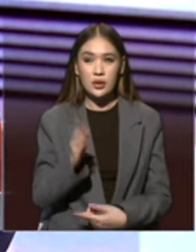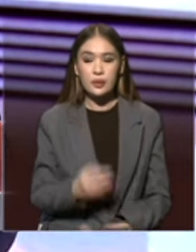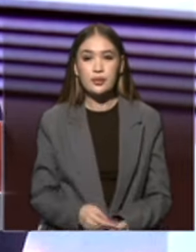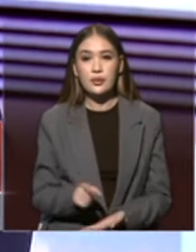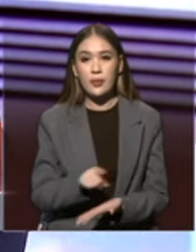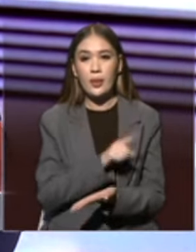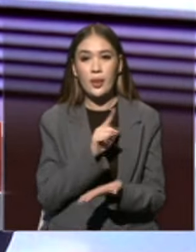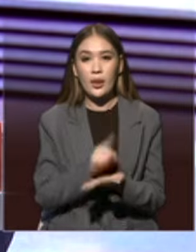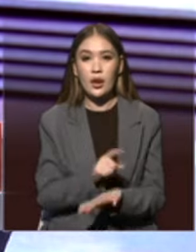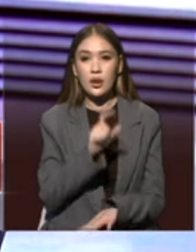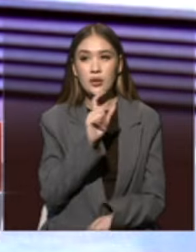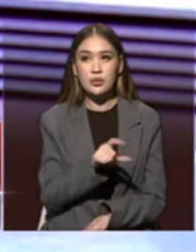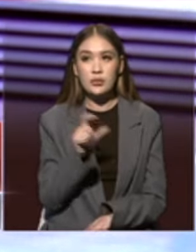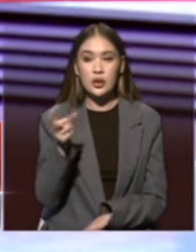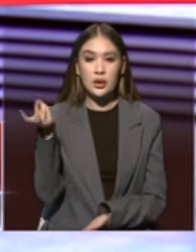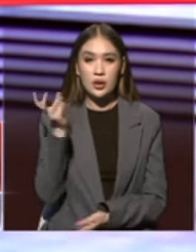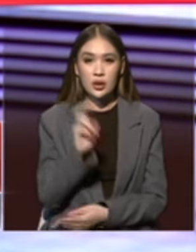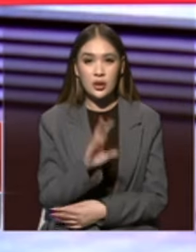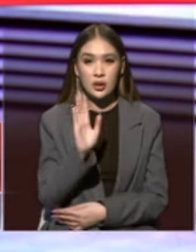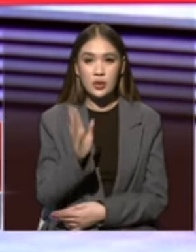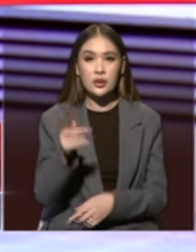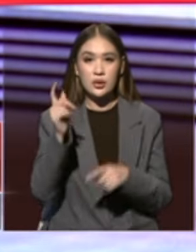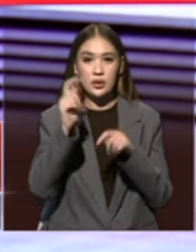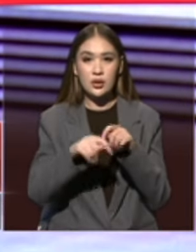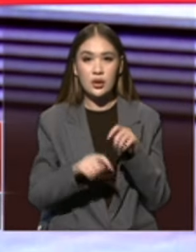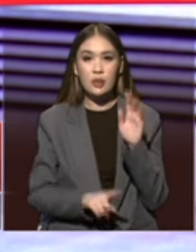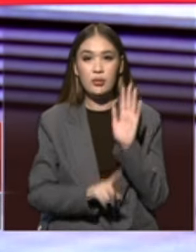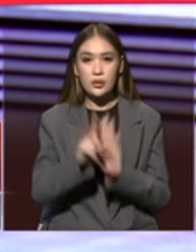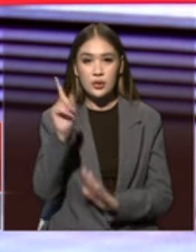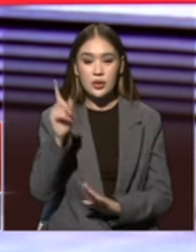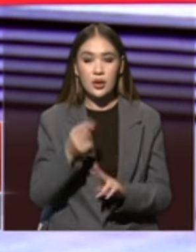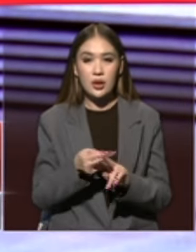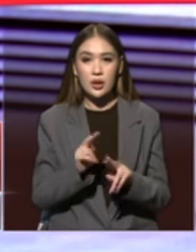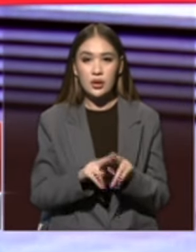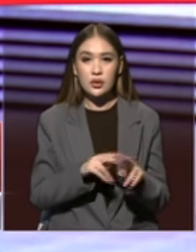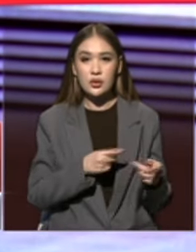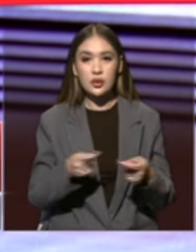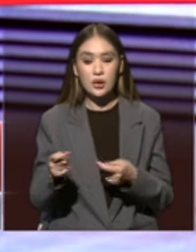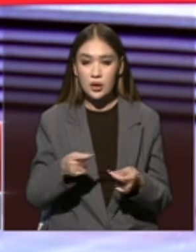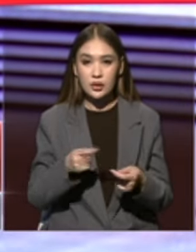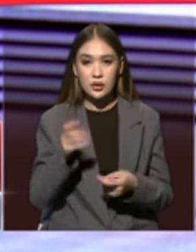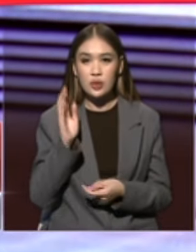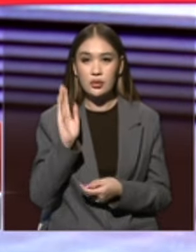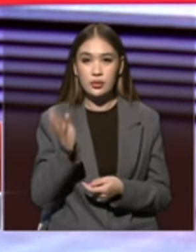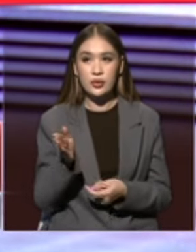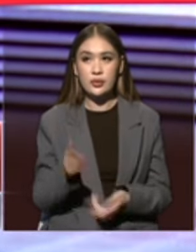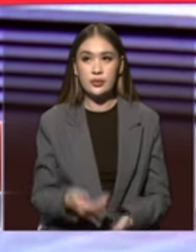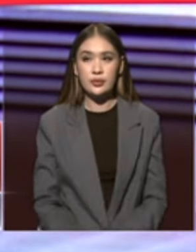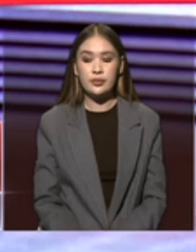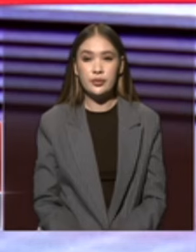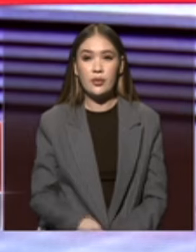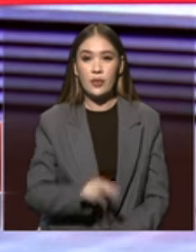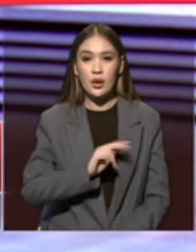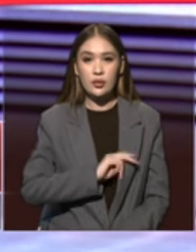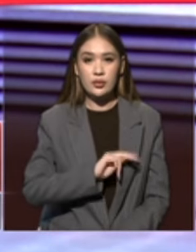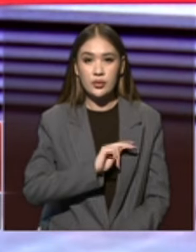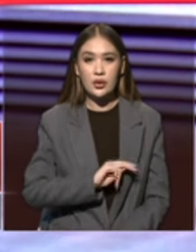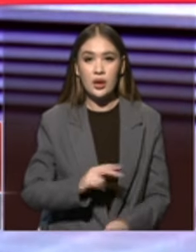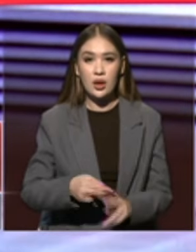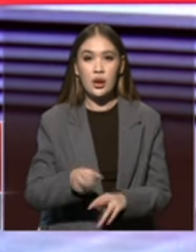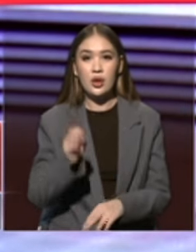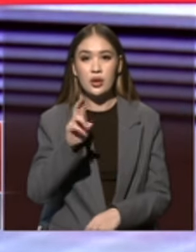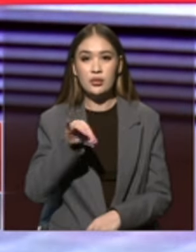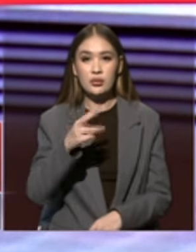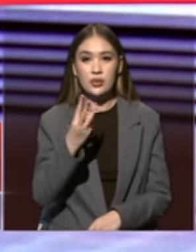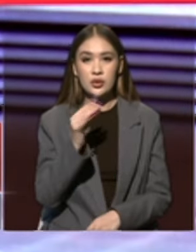тиісті мамандар келіп, тексеруді бастайды ол жақта. Сондай организованный іс болған. Ұйымдастыру жұмыстары енді әкімшілік